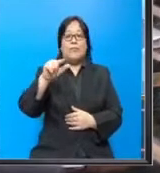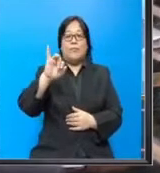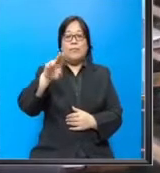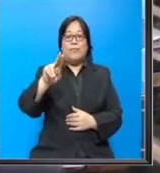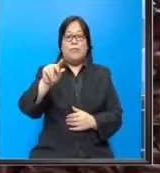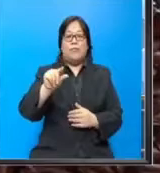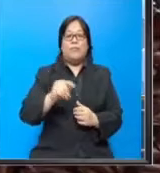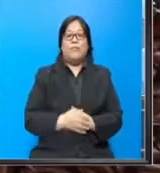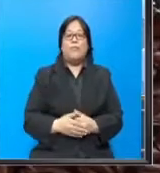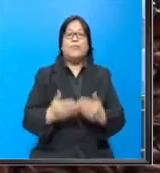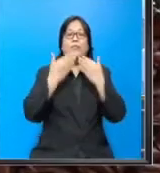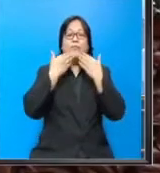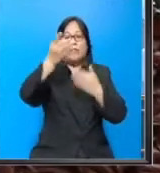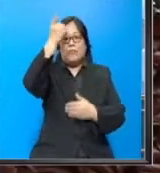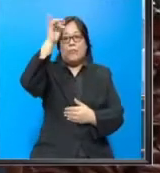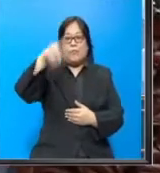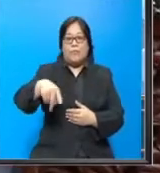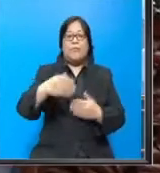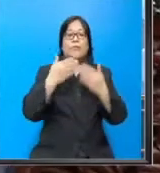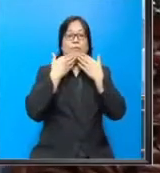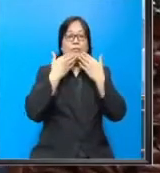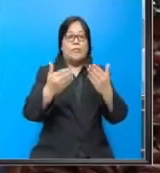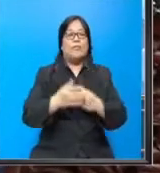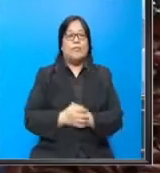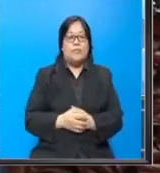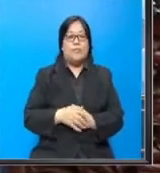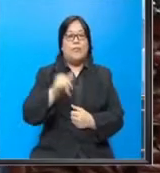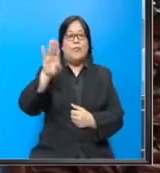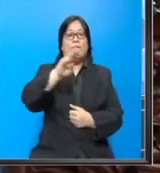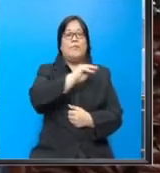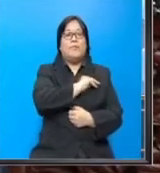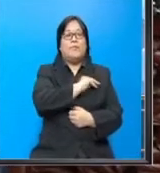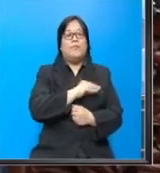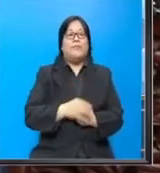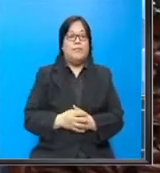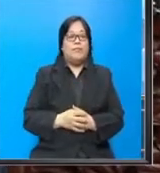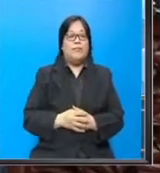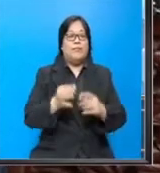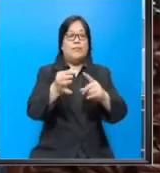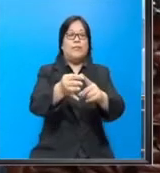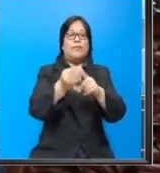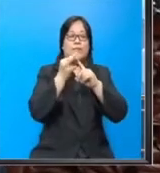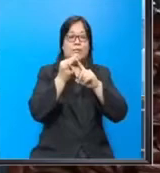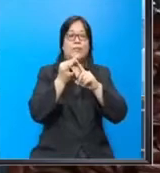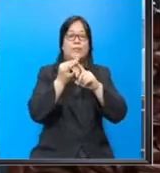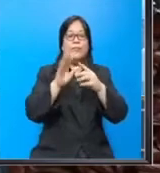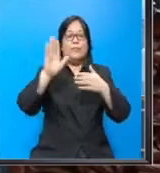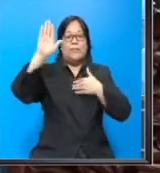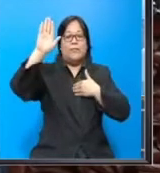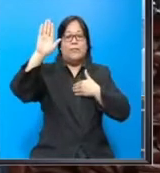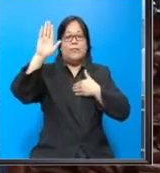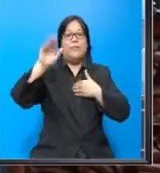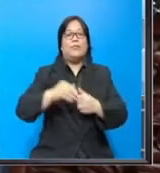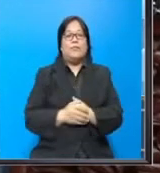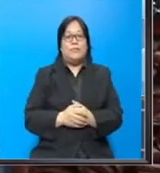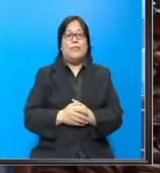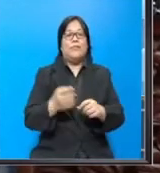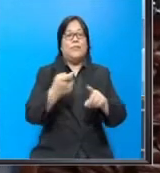Makasih atau yang di betul terima kasih kepada yang bernama menteri khususnya jaminan